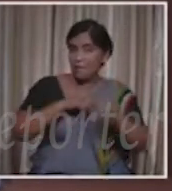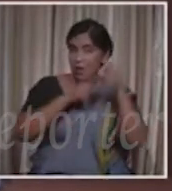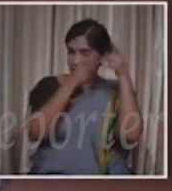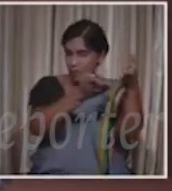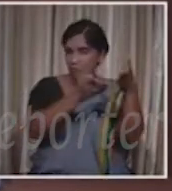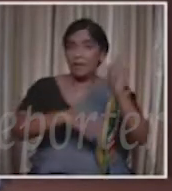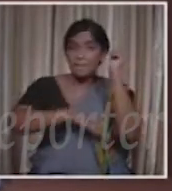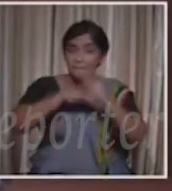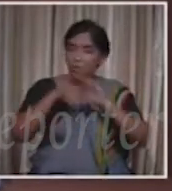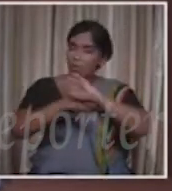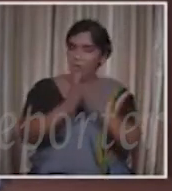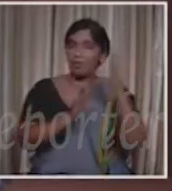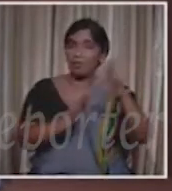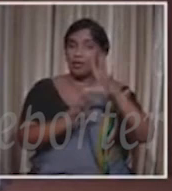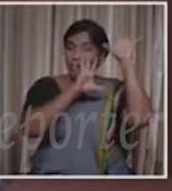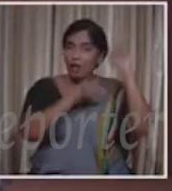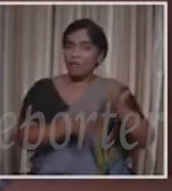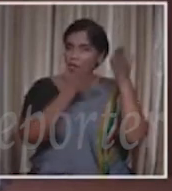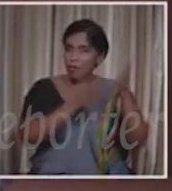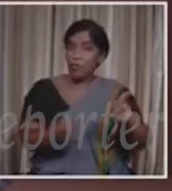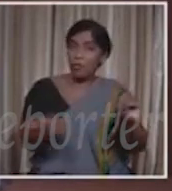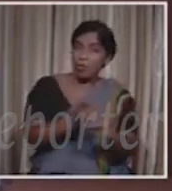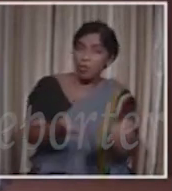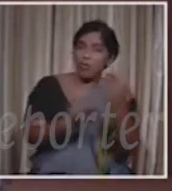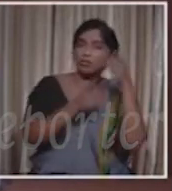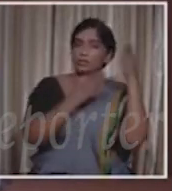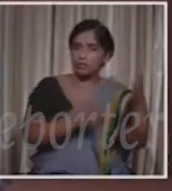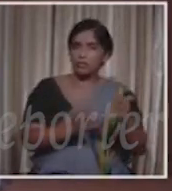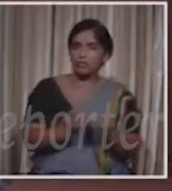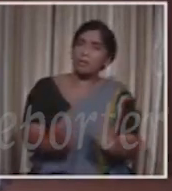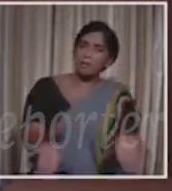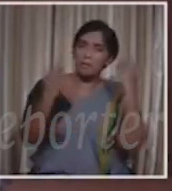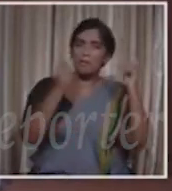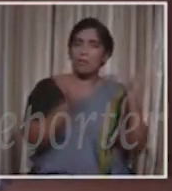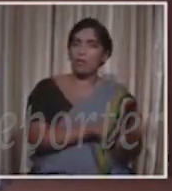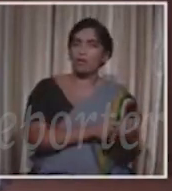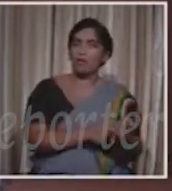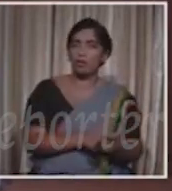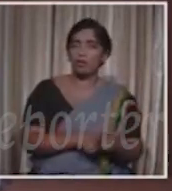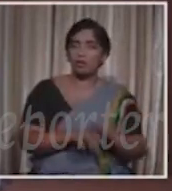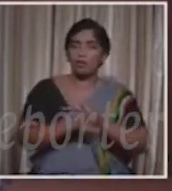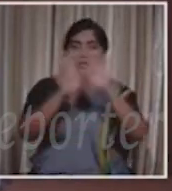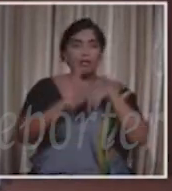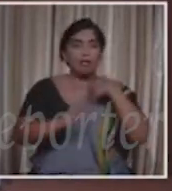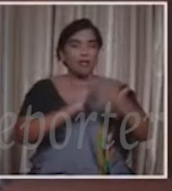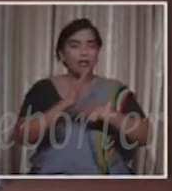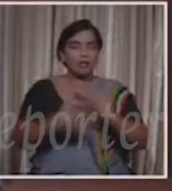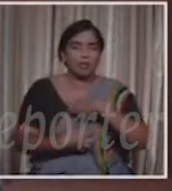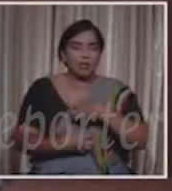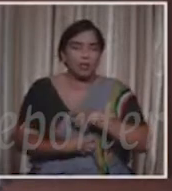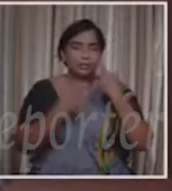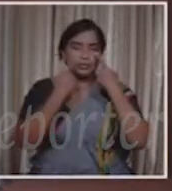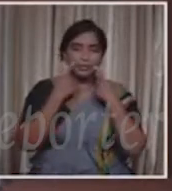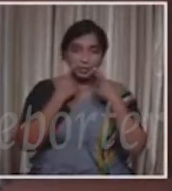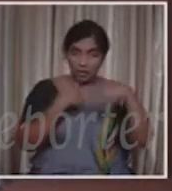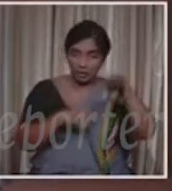වෙනකොට මුලසුනේ ඉඳගෙන දියත් කළද පහරක් ඒක සැලසුම් කරු ඒගොල්ලෝ සැලසුම් කර ඒගොල්ලෝ බඩු ගෙනාව ඒගොල්ලෝ පහර දියත් කර ඒගොල්ලෝ දියත්